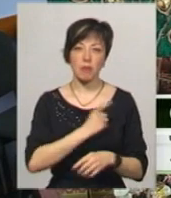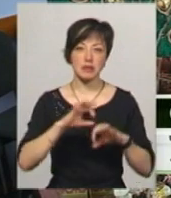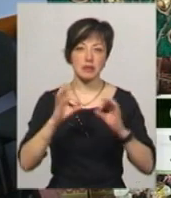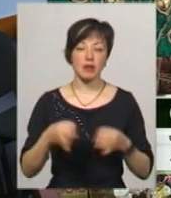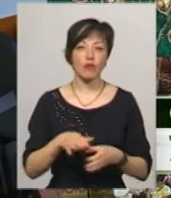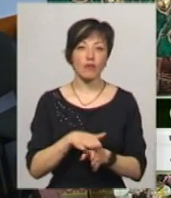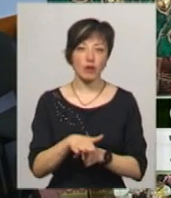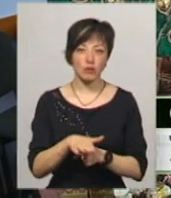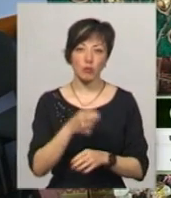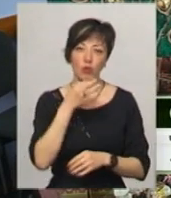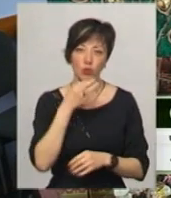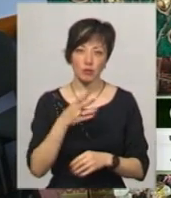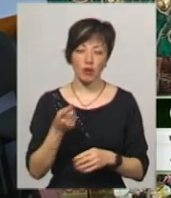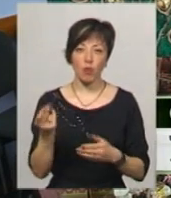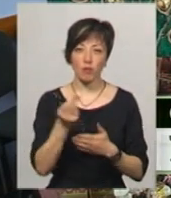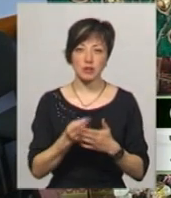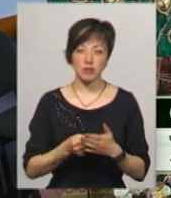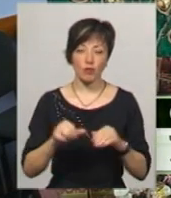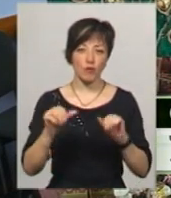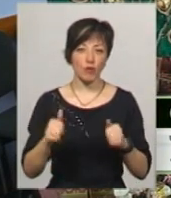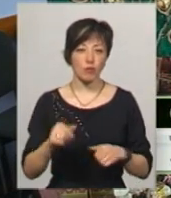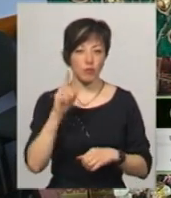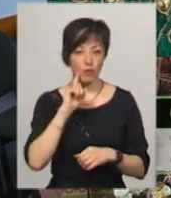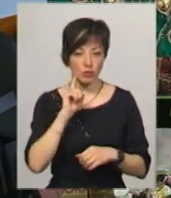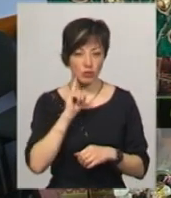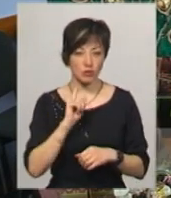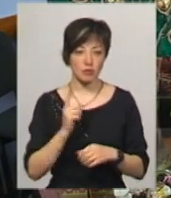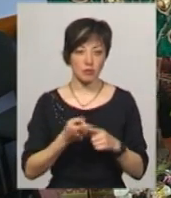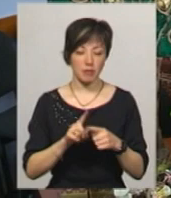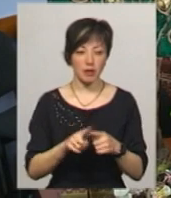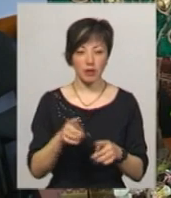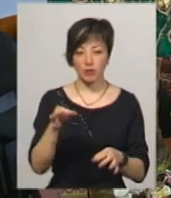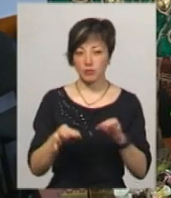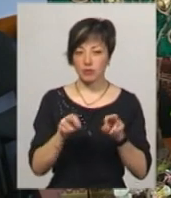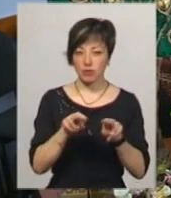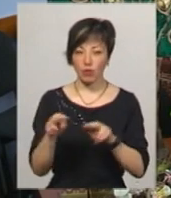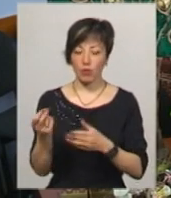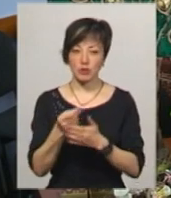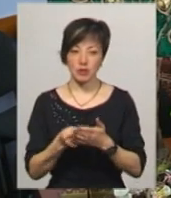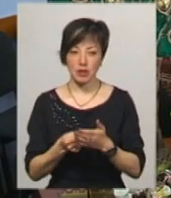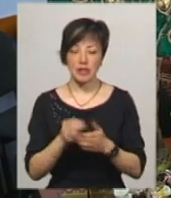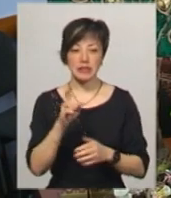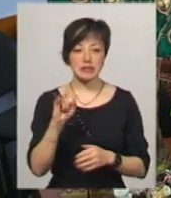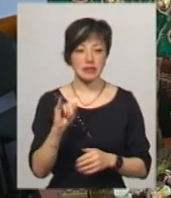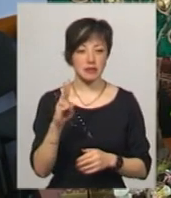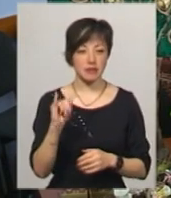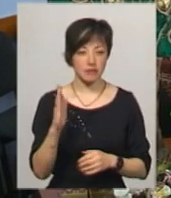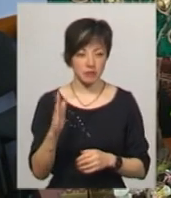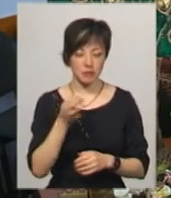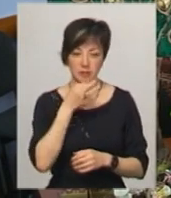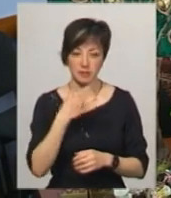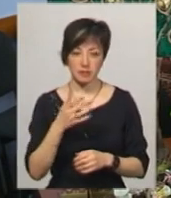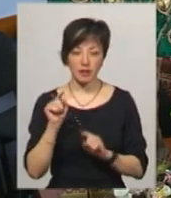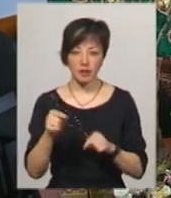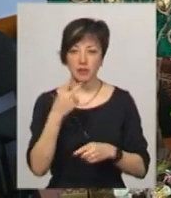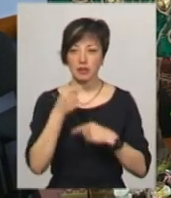виконана. Подобається, як композиція оформлена, тому що поки що ми журимо композицію. Подобаються мені роботи Зіньківські,